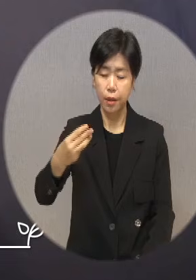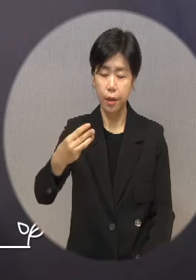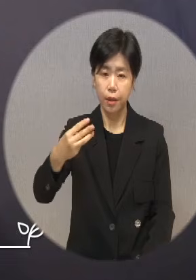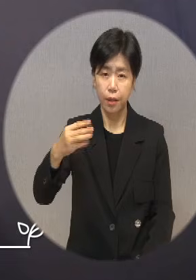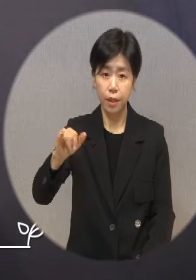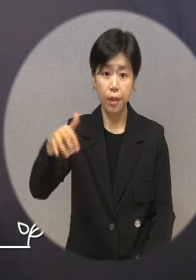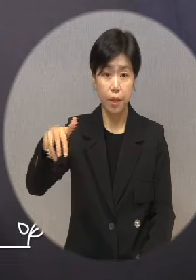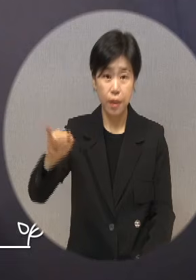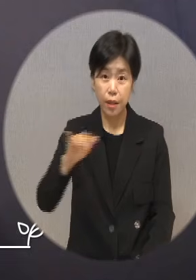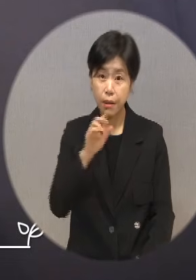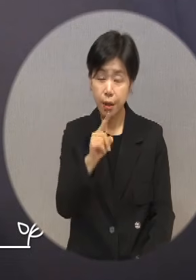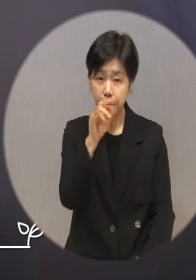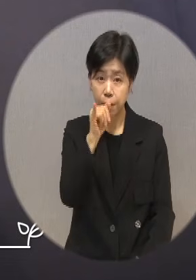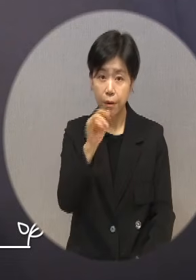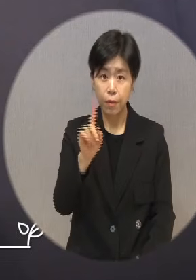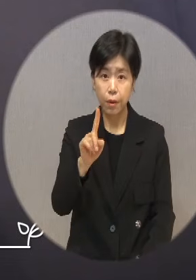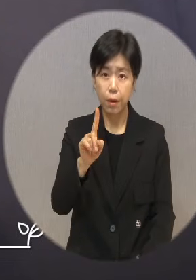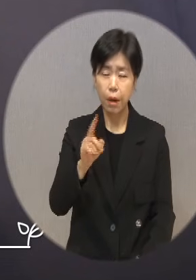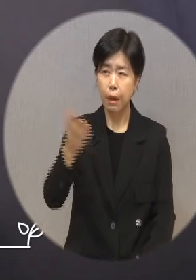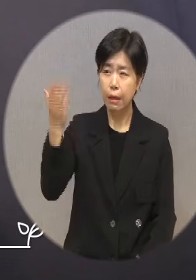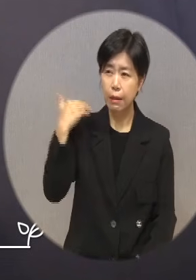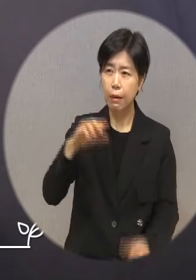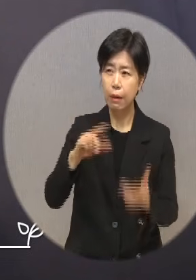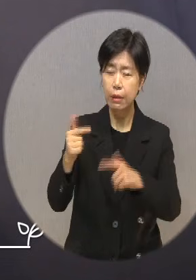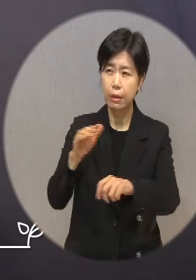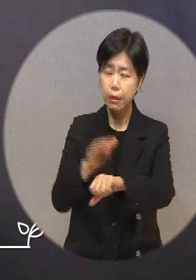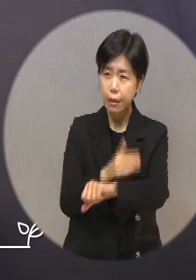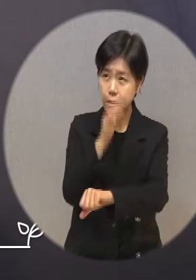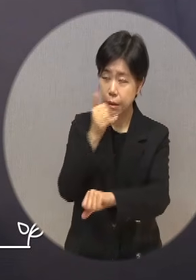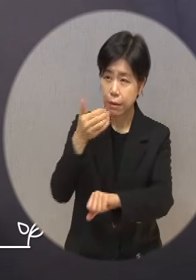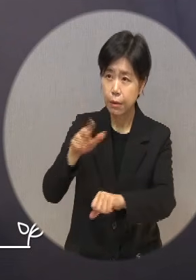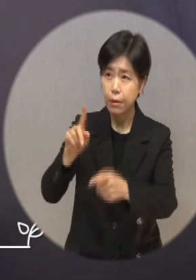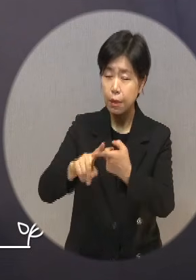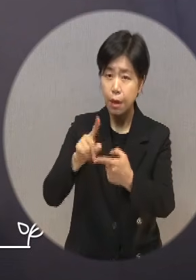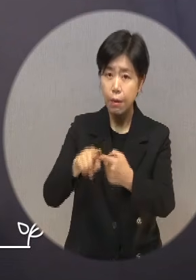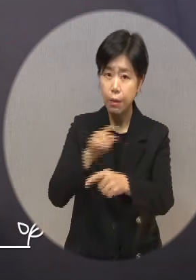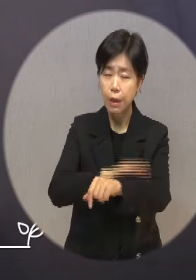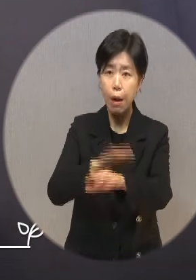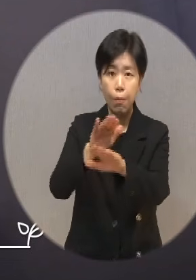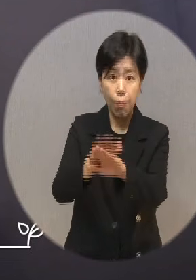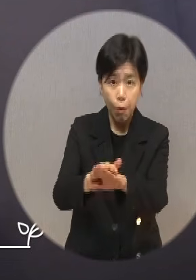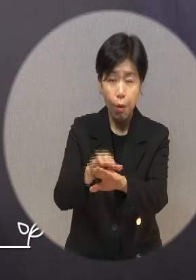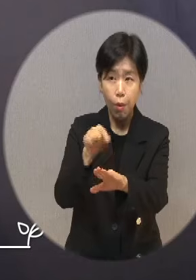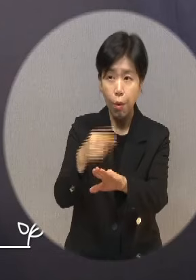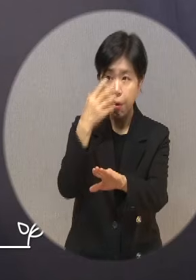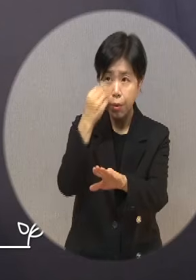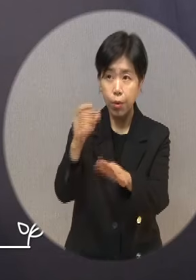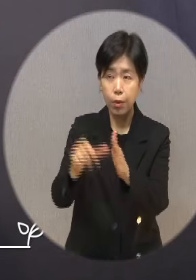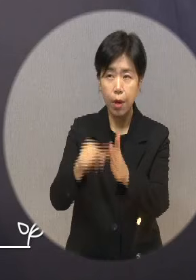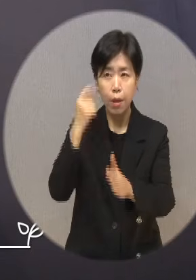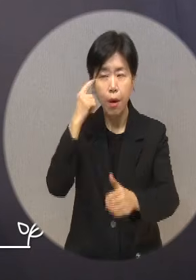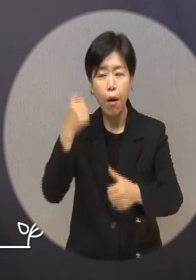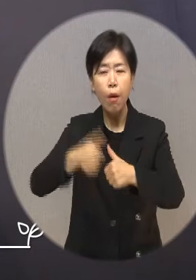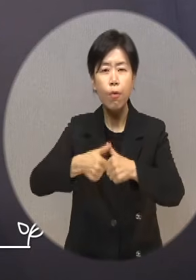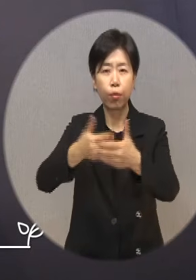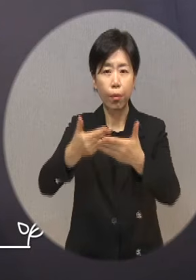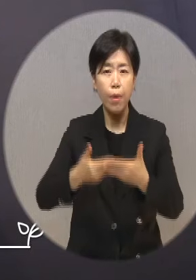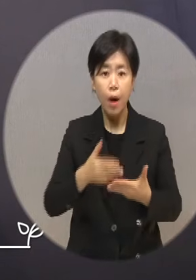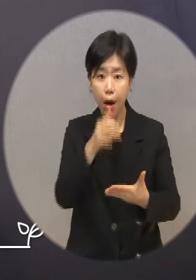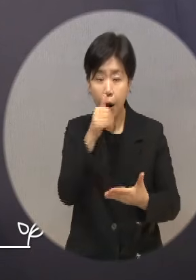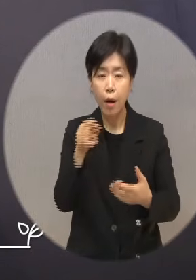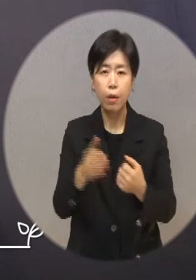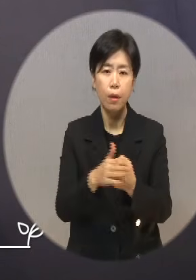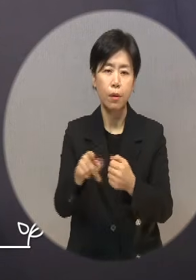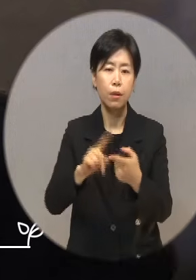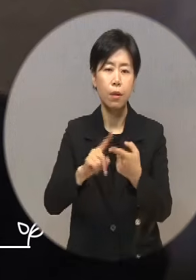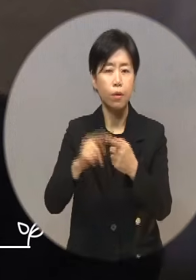할 유산들이 있고 그 유산들을 어떻게 가치 있게 보존할 것인가에 대한 고민이 좀 더 많이 필요하지 않을까라는